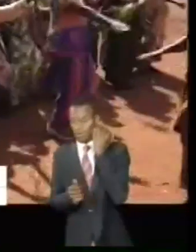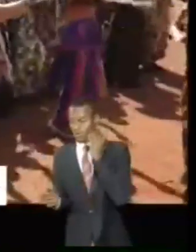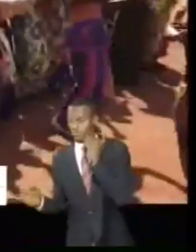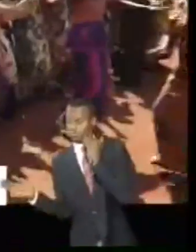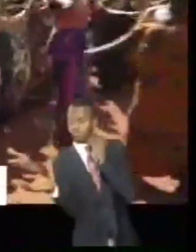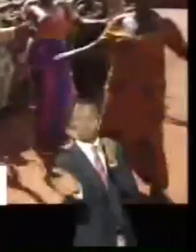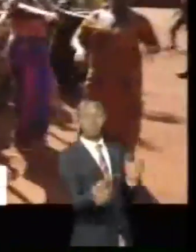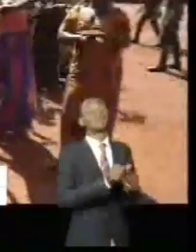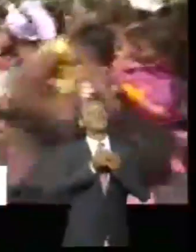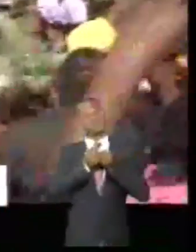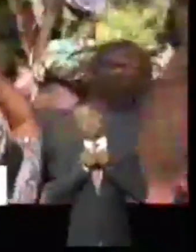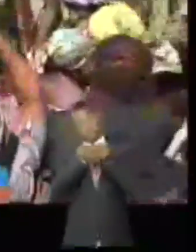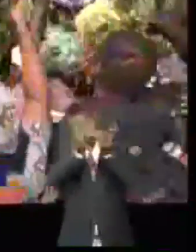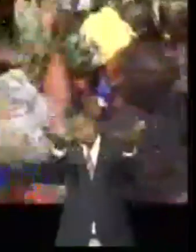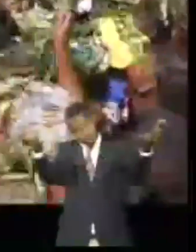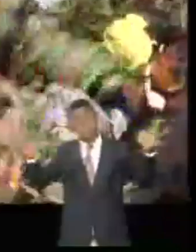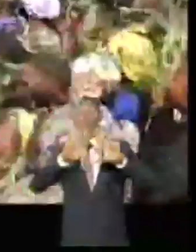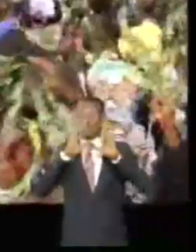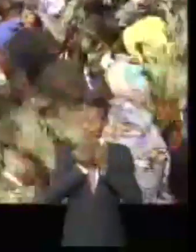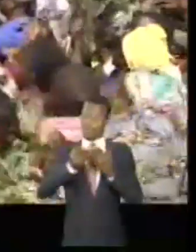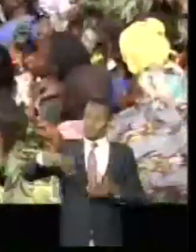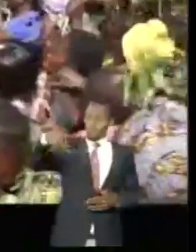culturelle 2019-2020.